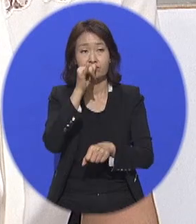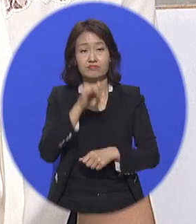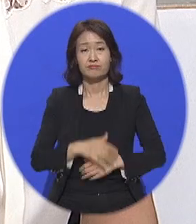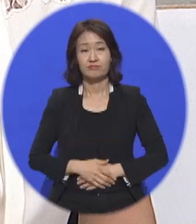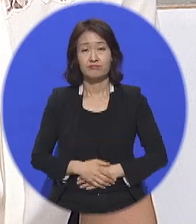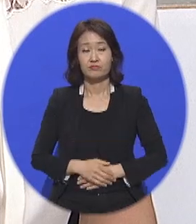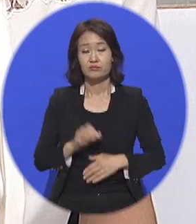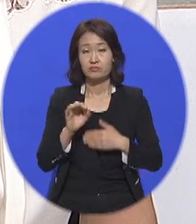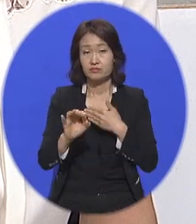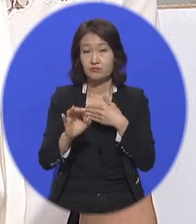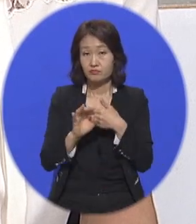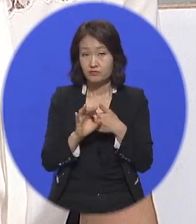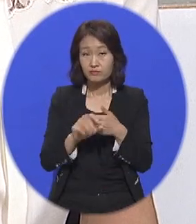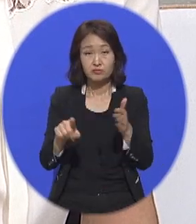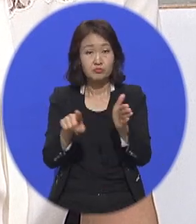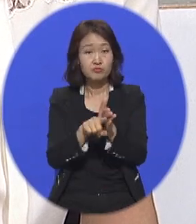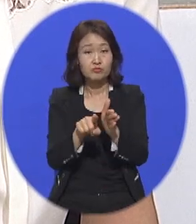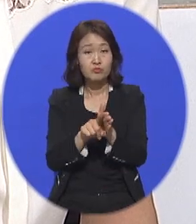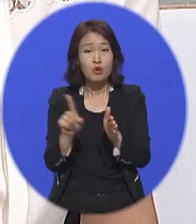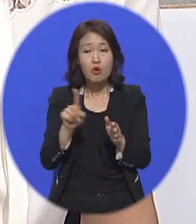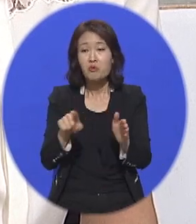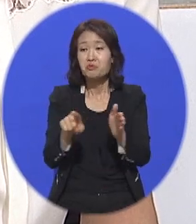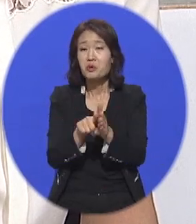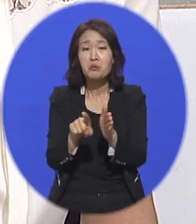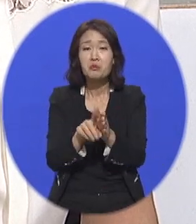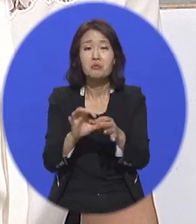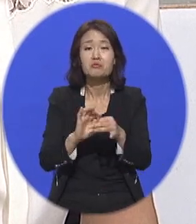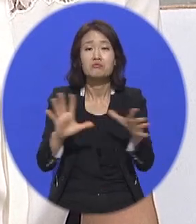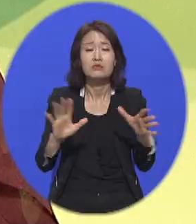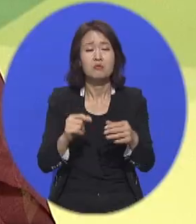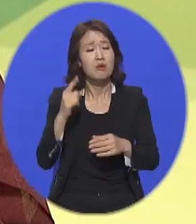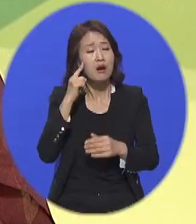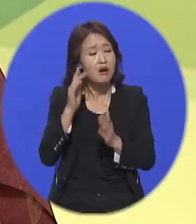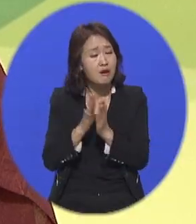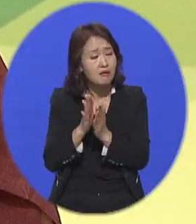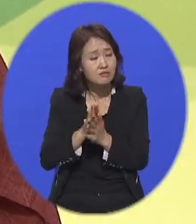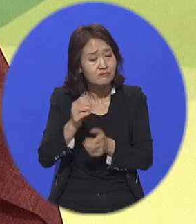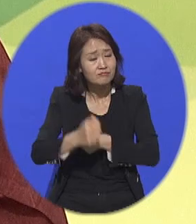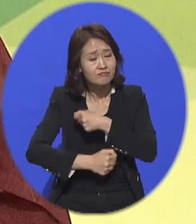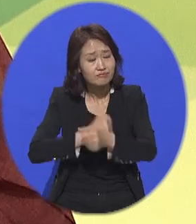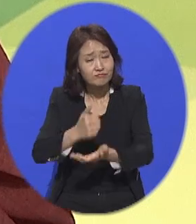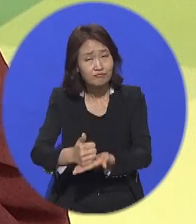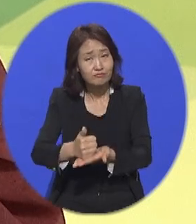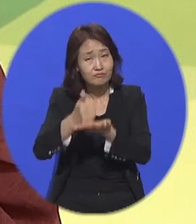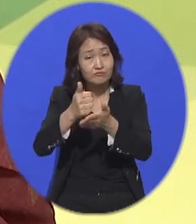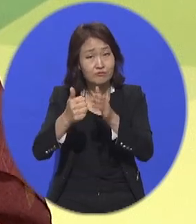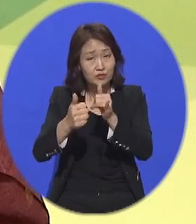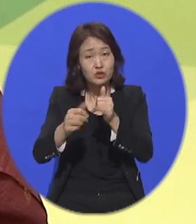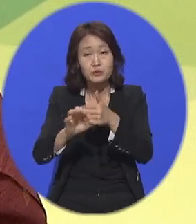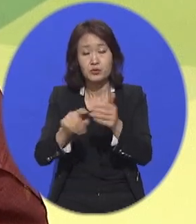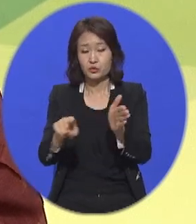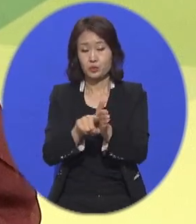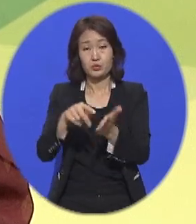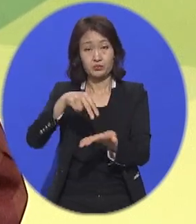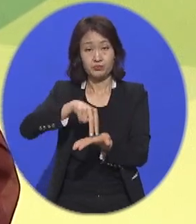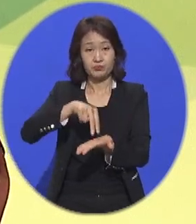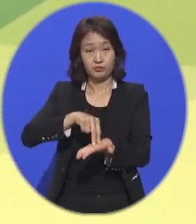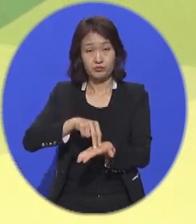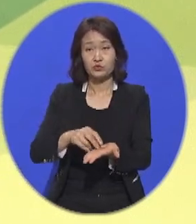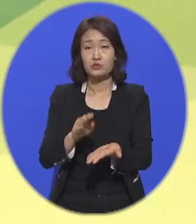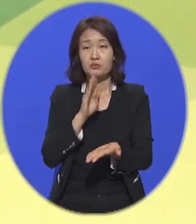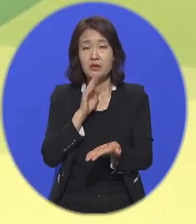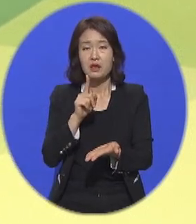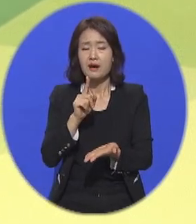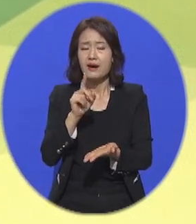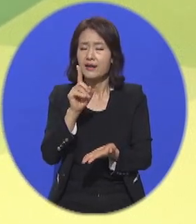자, 그렇다면은 신앙은 그 누구나 믿거나 말거나 자유이기 때문에 각자 존중한다. 그러면은 종교라는 입장에서는 사실 여부를